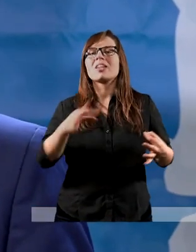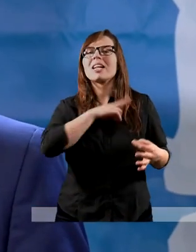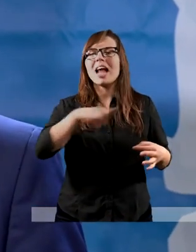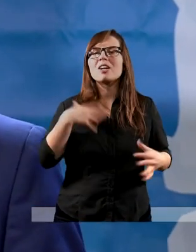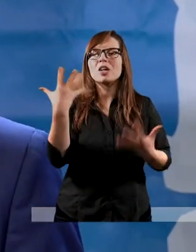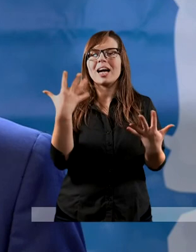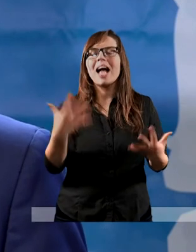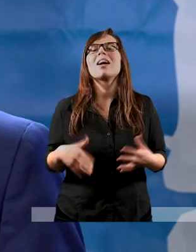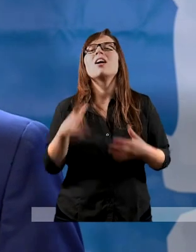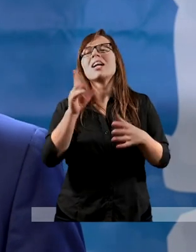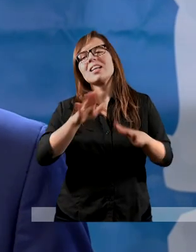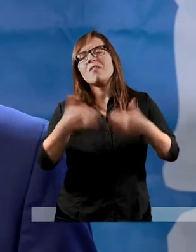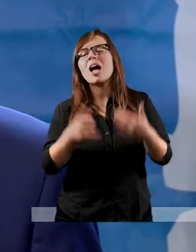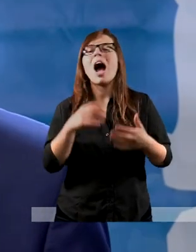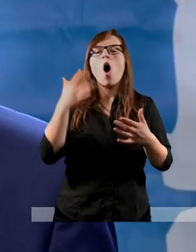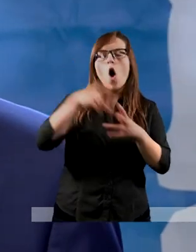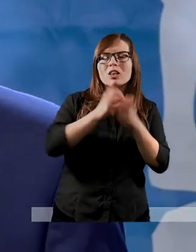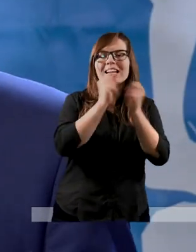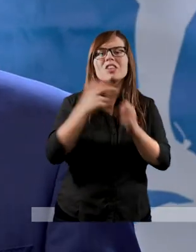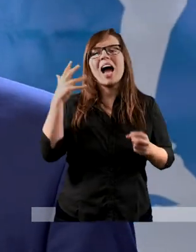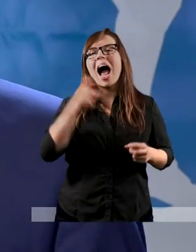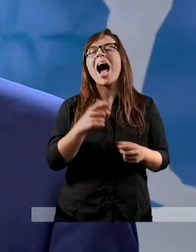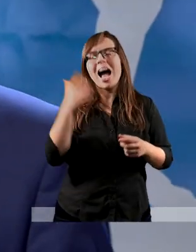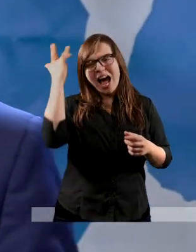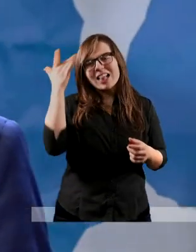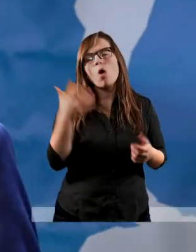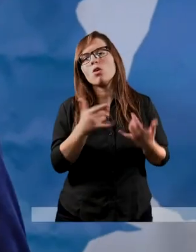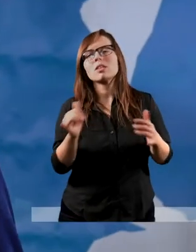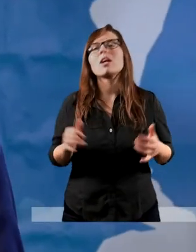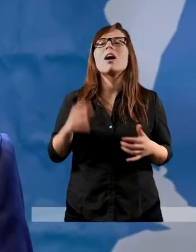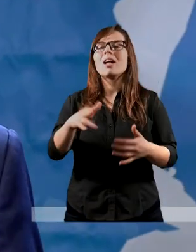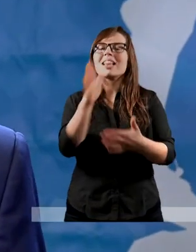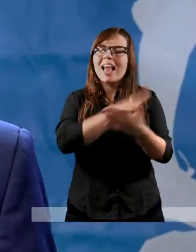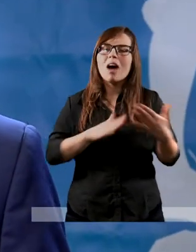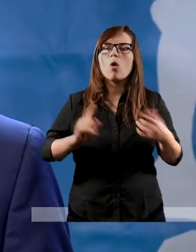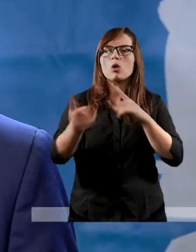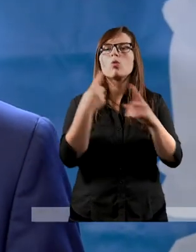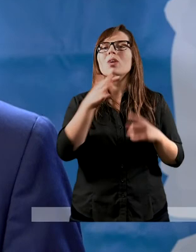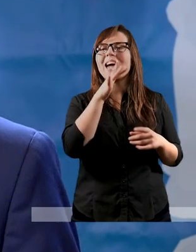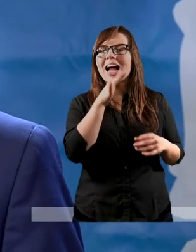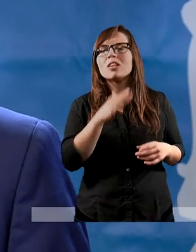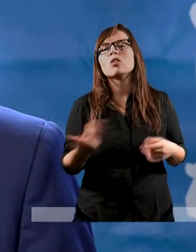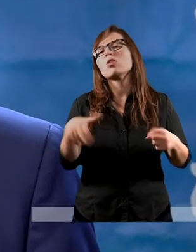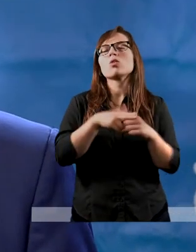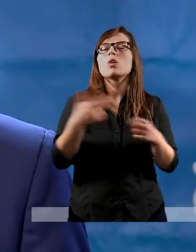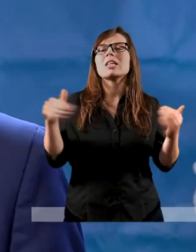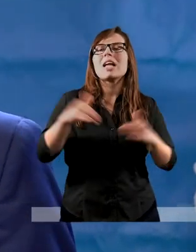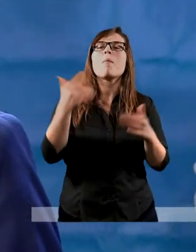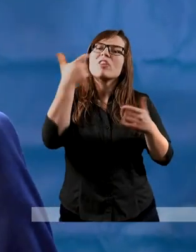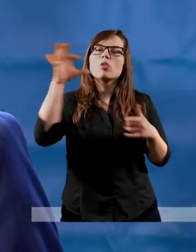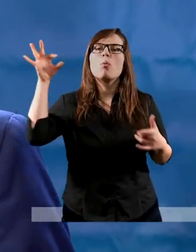naszych rękach i ze względu na odkrycia archeologiczne, ale pochodzi od narodu izraelskiego, który